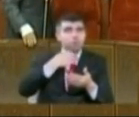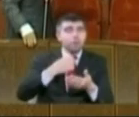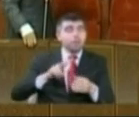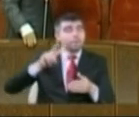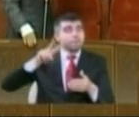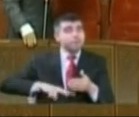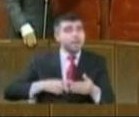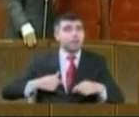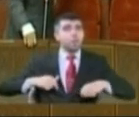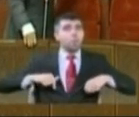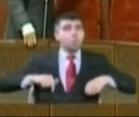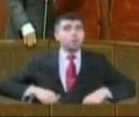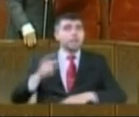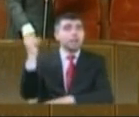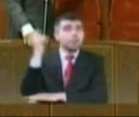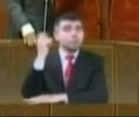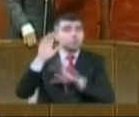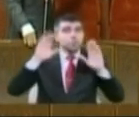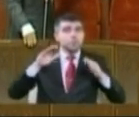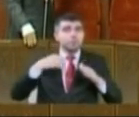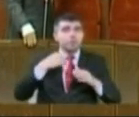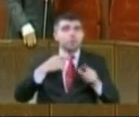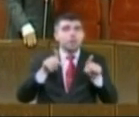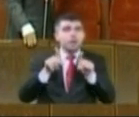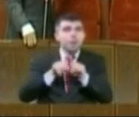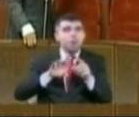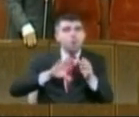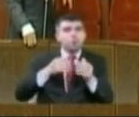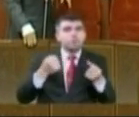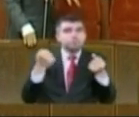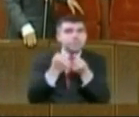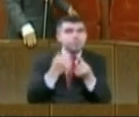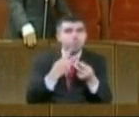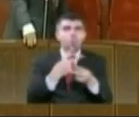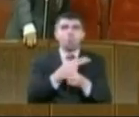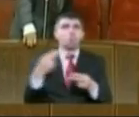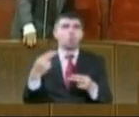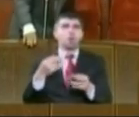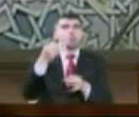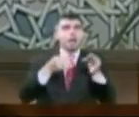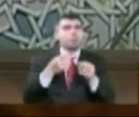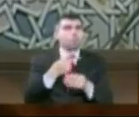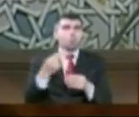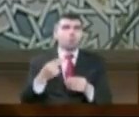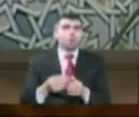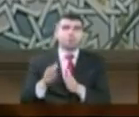هذا الباب، وما كنلجؤوا ابدا لاي عنف ولا اي شيء اذا كان ممكن نوصلوا بطريقه الحبيه. شكرا. شكرا سيد الوزير.